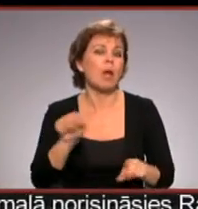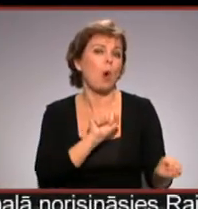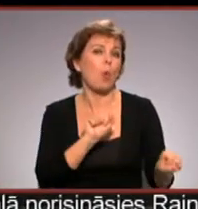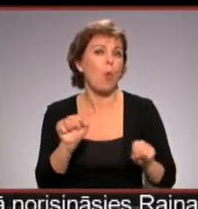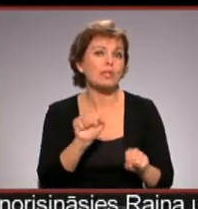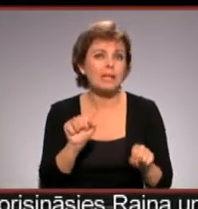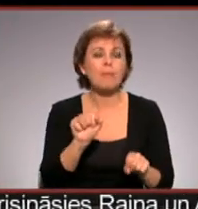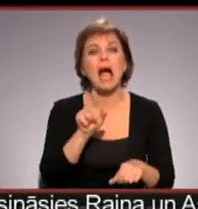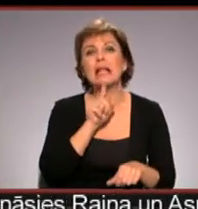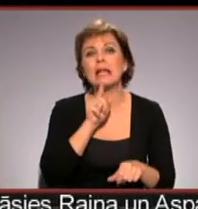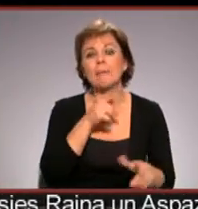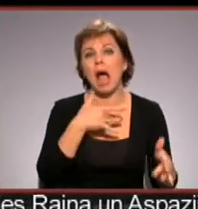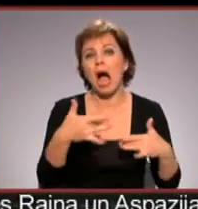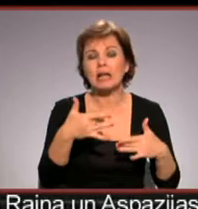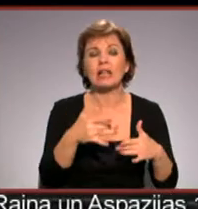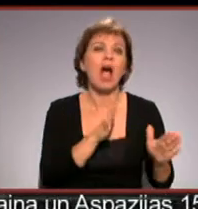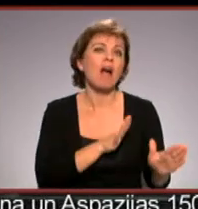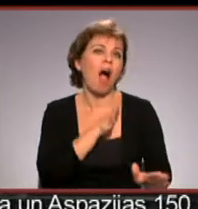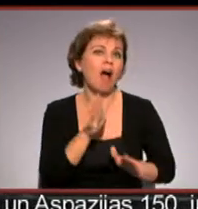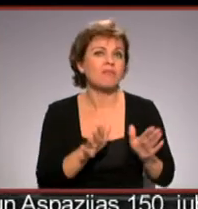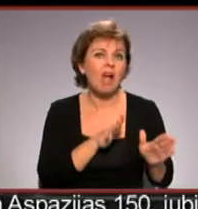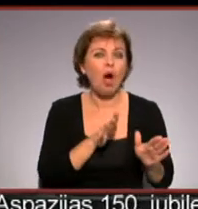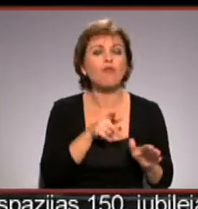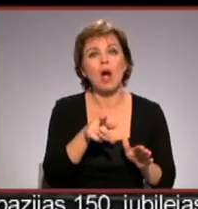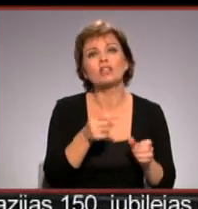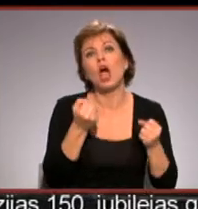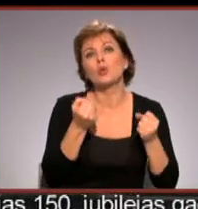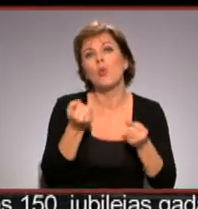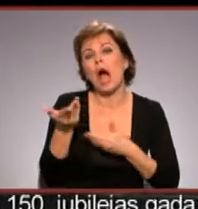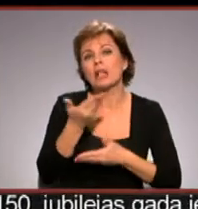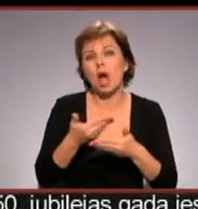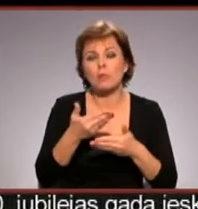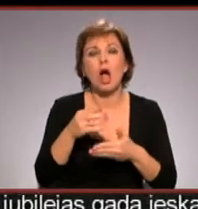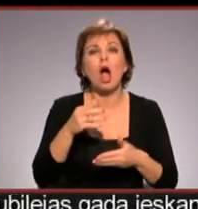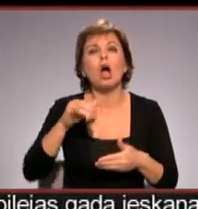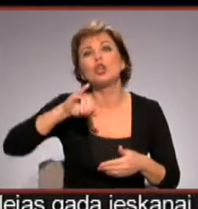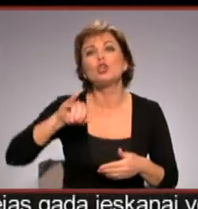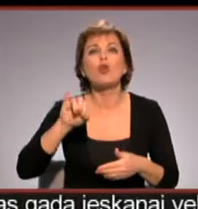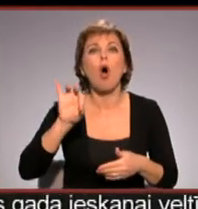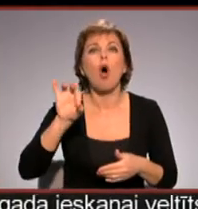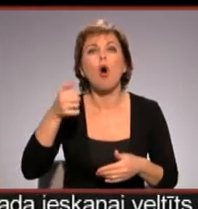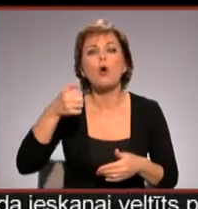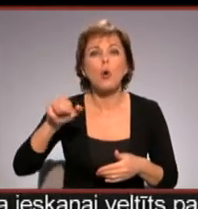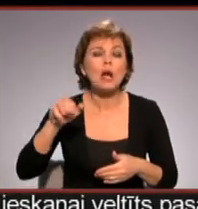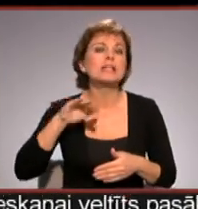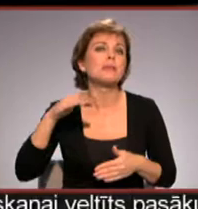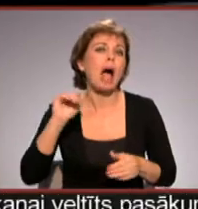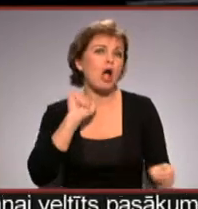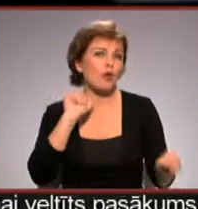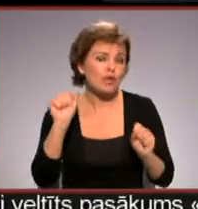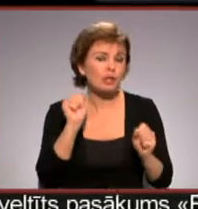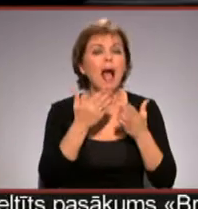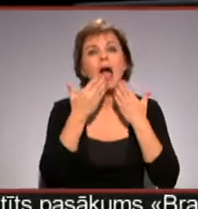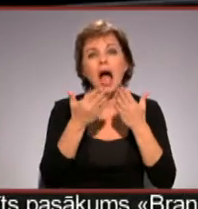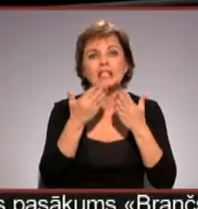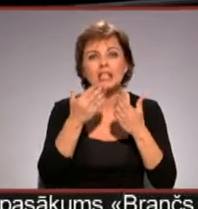Liepājas teātra aktieri, gatavojoties iestudējumam, pastiprināt nodarbojušies ar jogu un spēka vingrinājumiem, kā arī, protams, lasējuši Raiņa